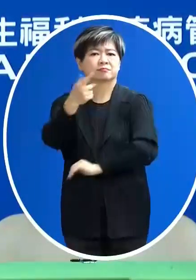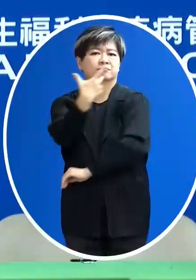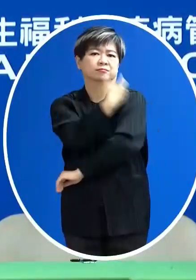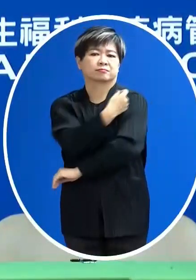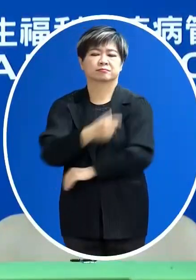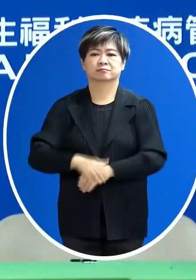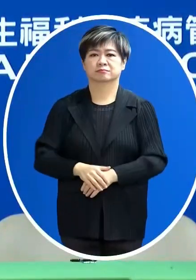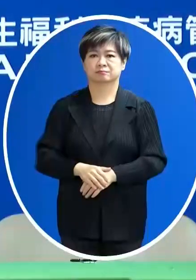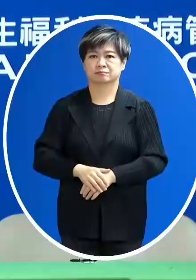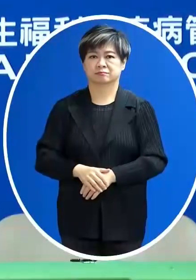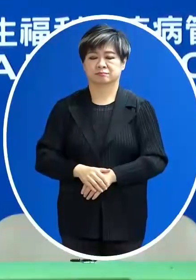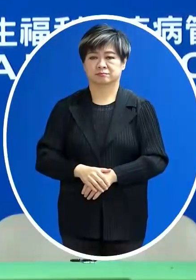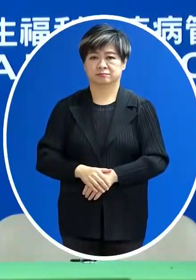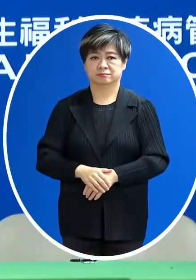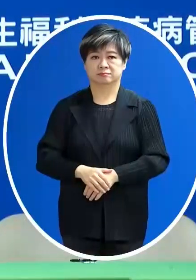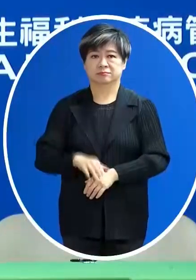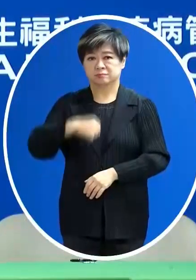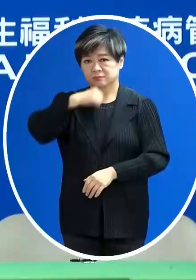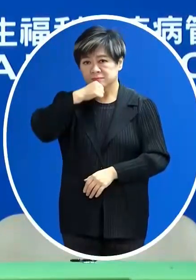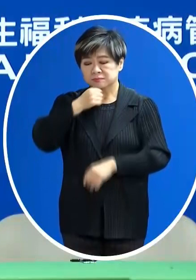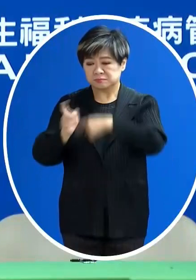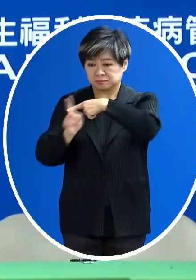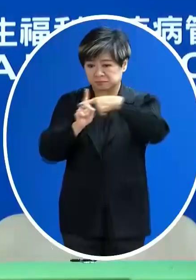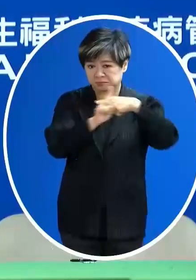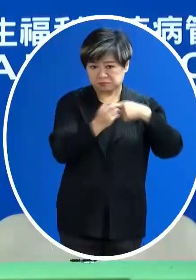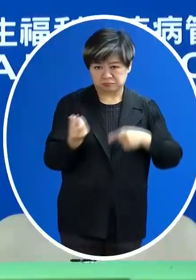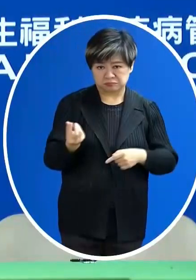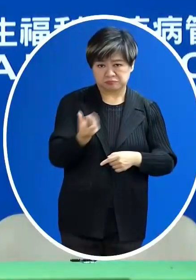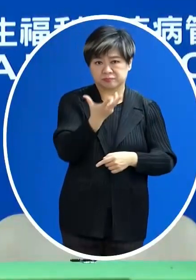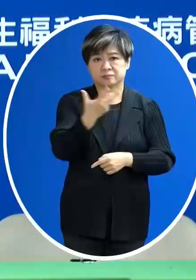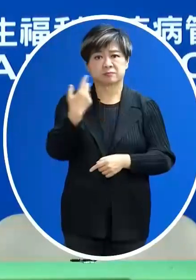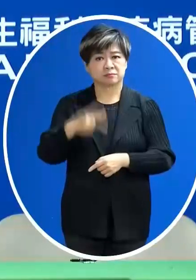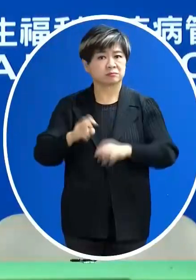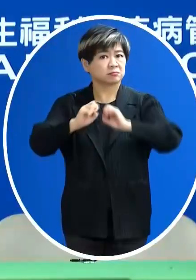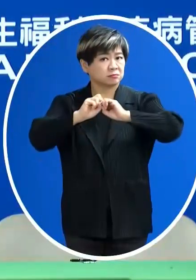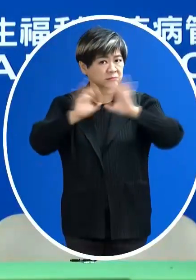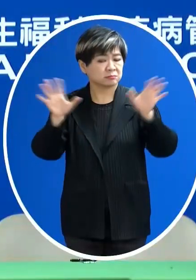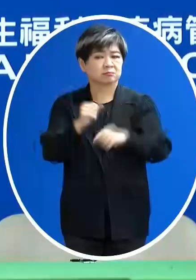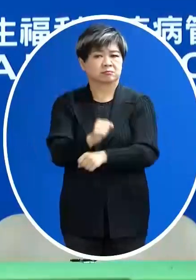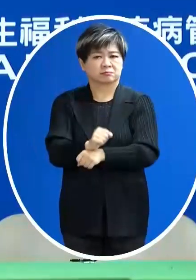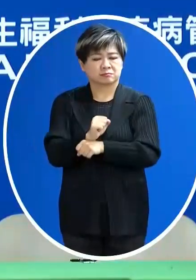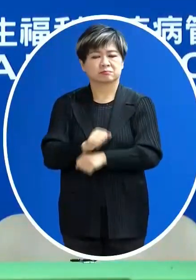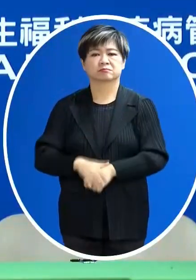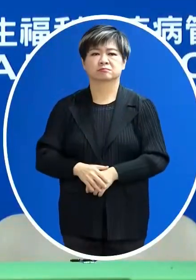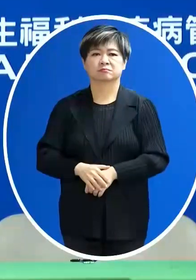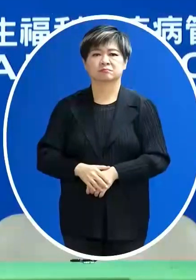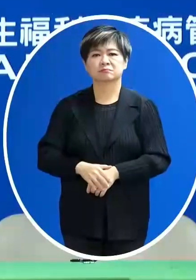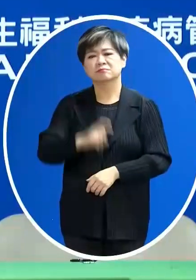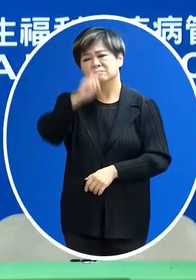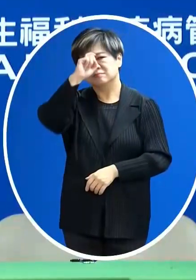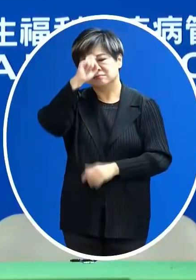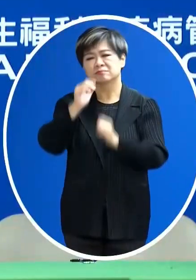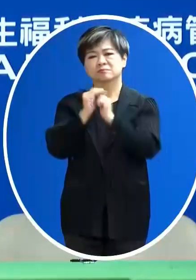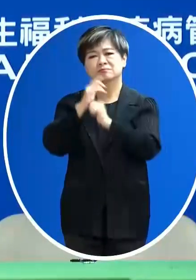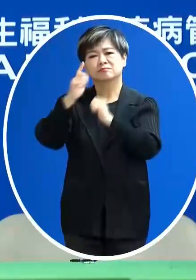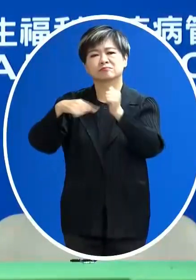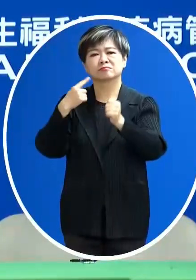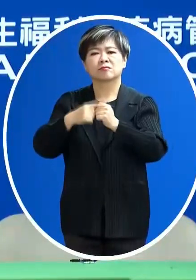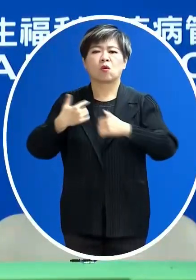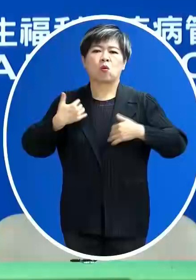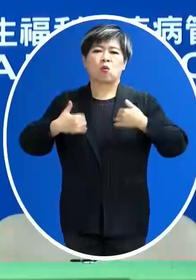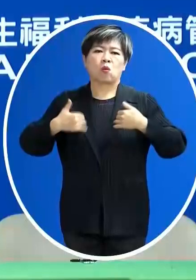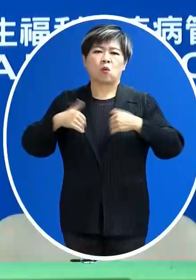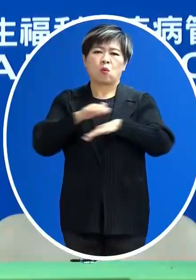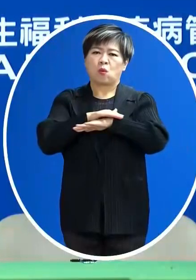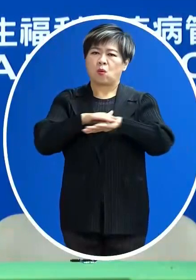面，我们的这个疫情自己也升高了；另外一方面，也要提醒大家，大家都希望过一个好年，那不希望